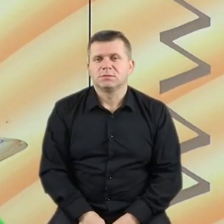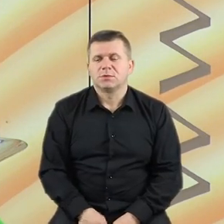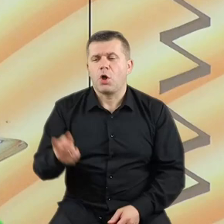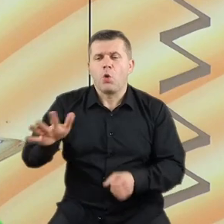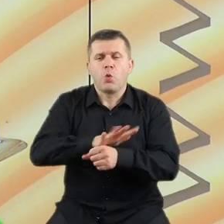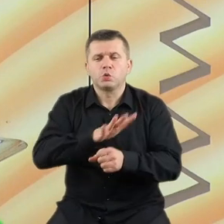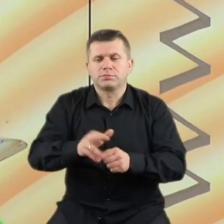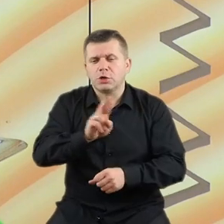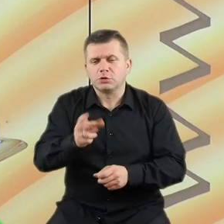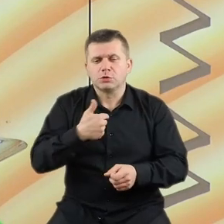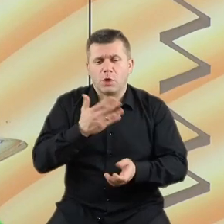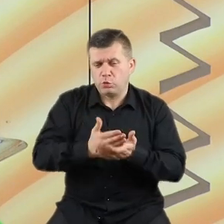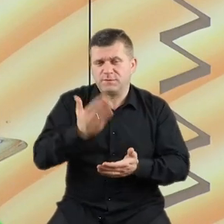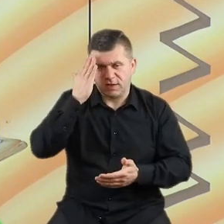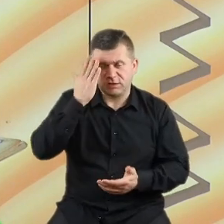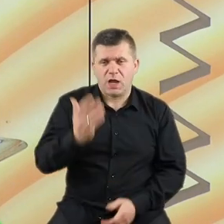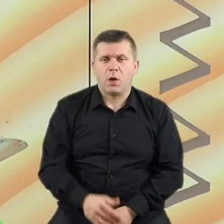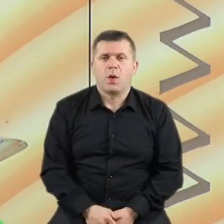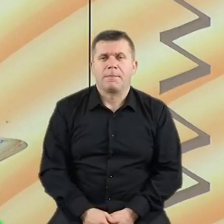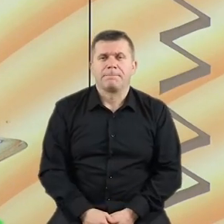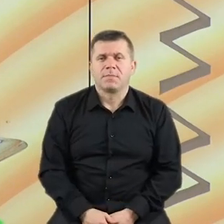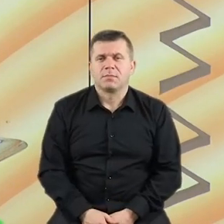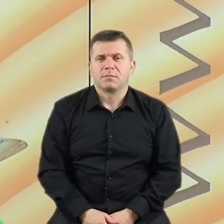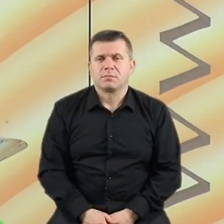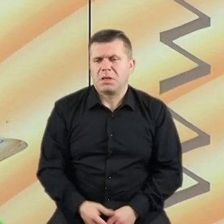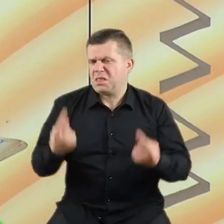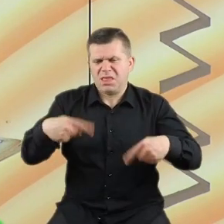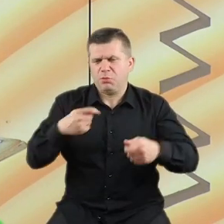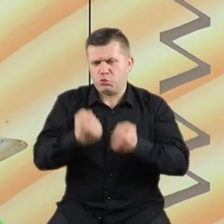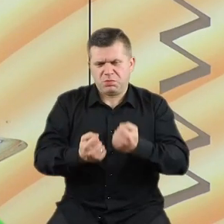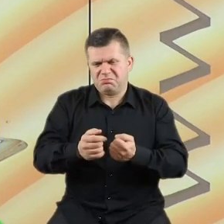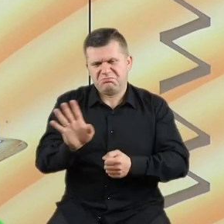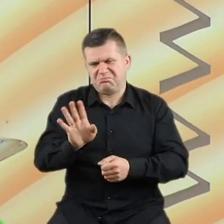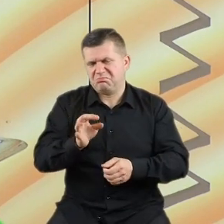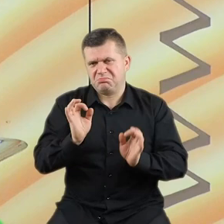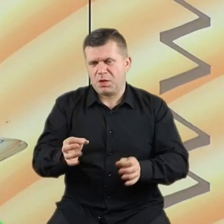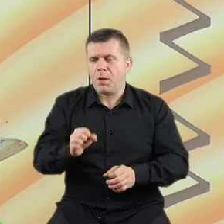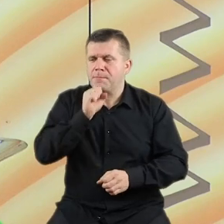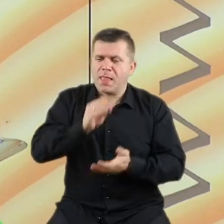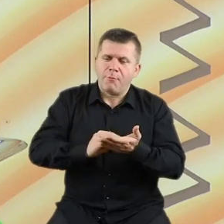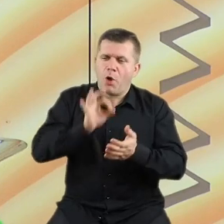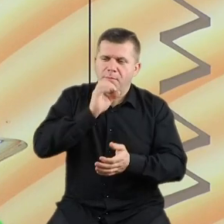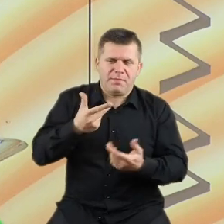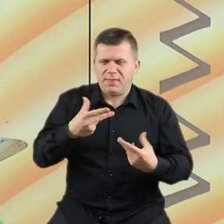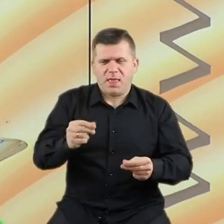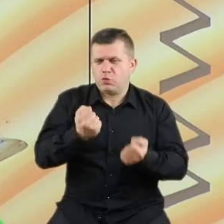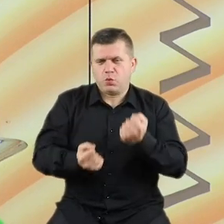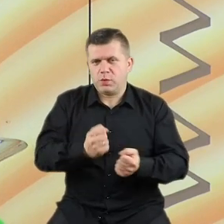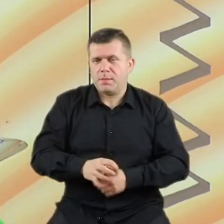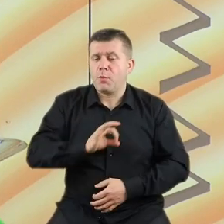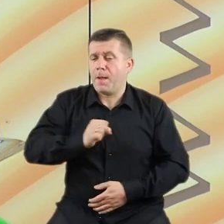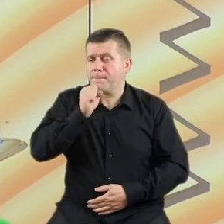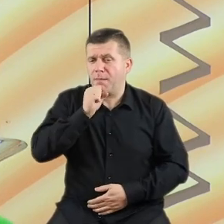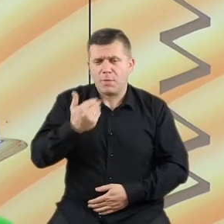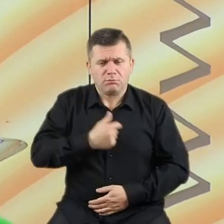uzupełniała rzeczy, które ja wiedziałam. A nie było trudno napisać o babci. Nie, babcia